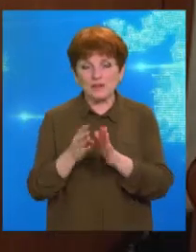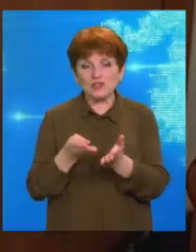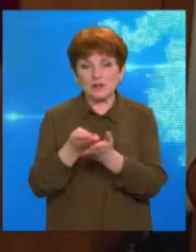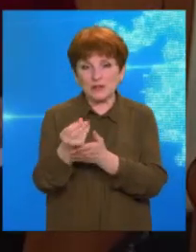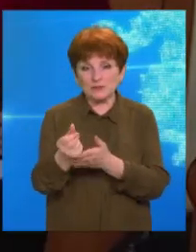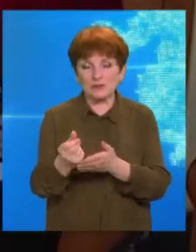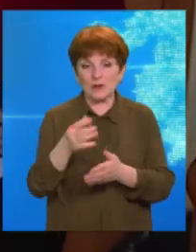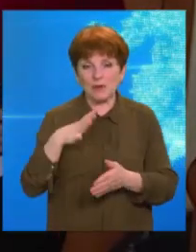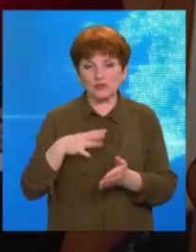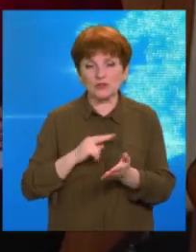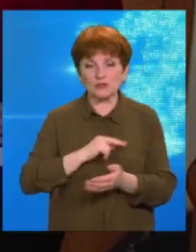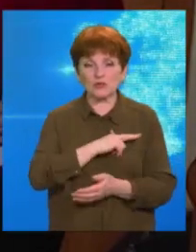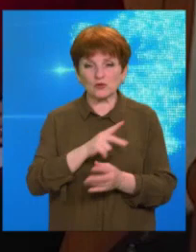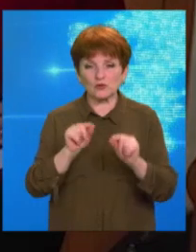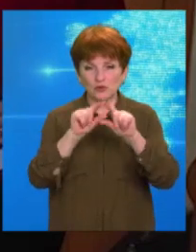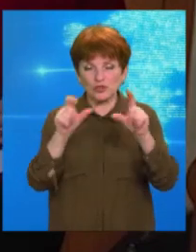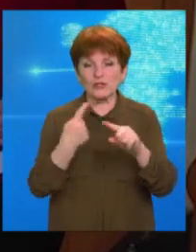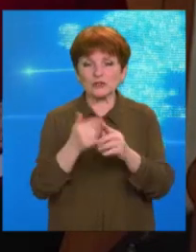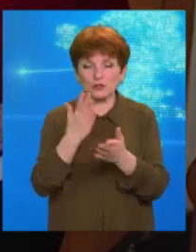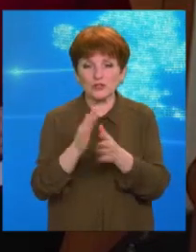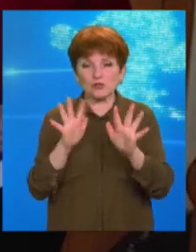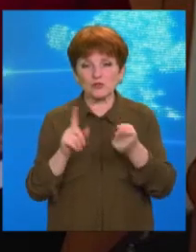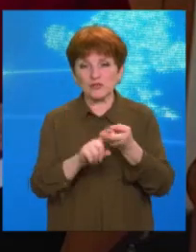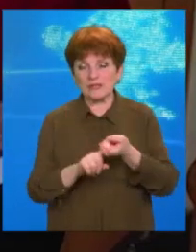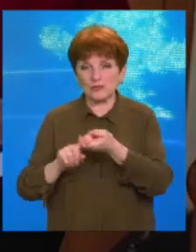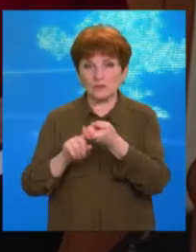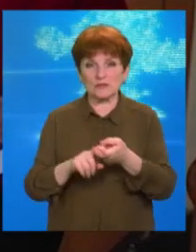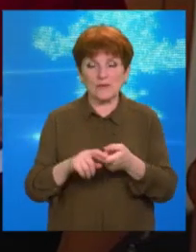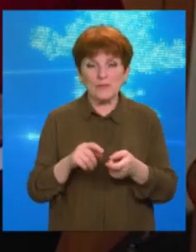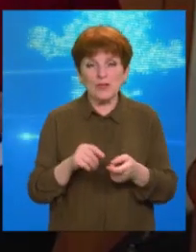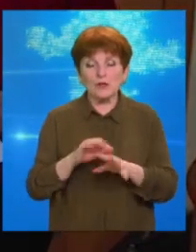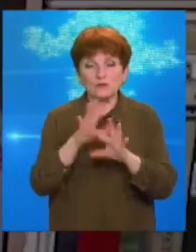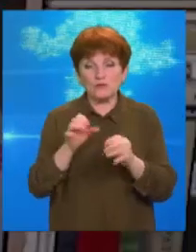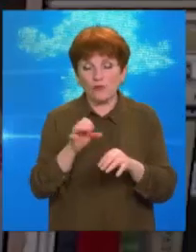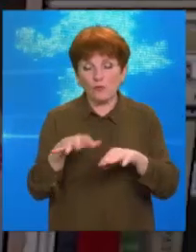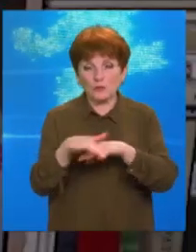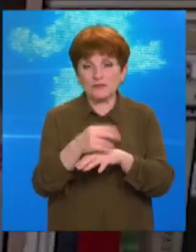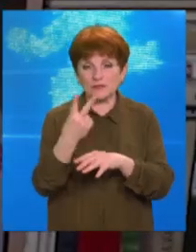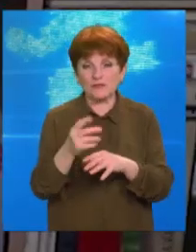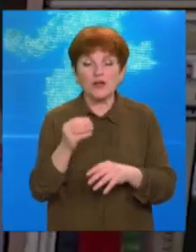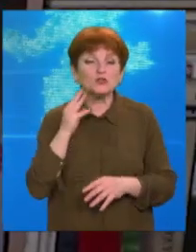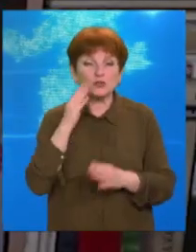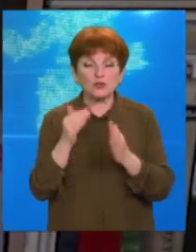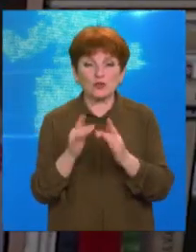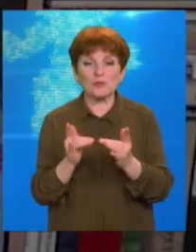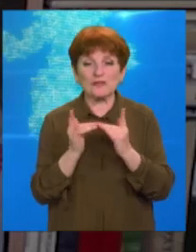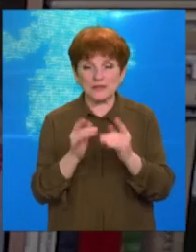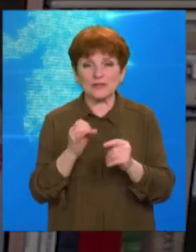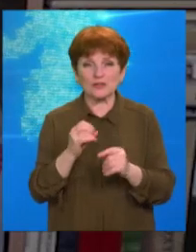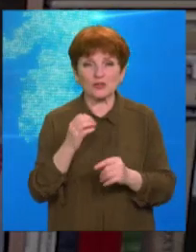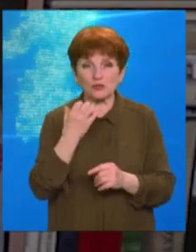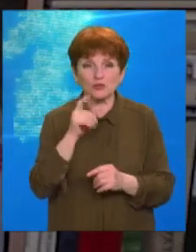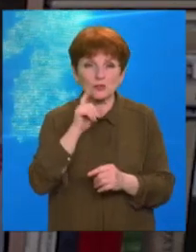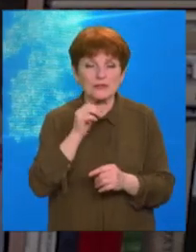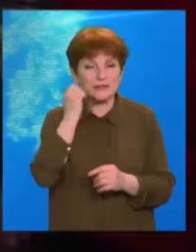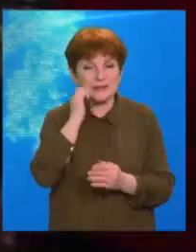получат сотрудники соцучреждений, в которых есть случаи заноса инфекции. Всего в области таких два – Троицкий дом-интернат и Верхнеуральский для